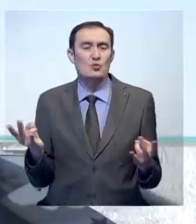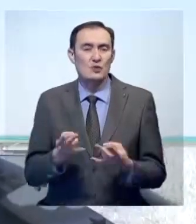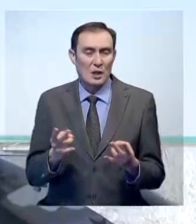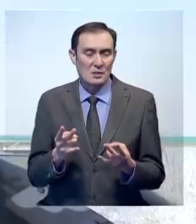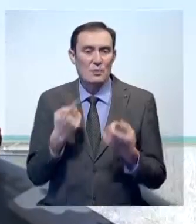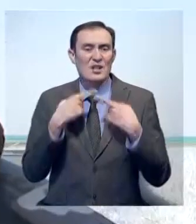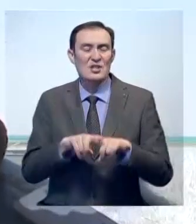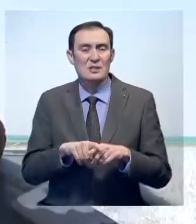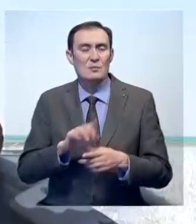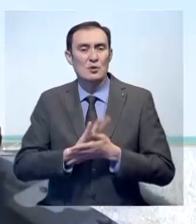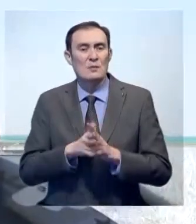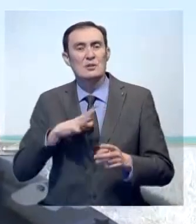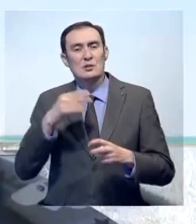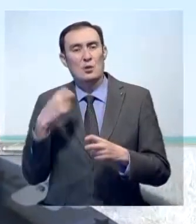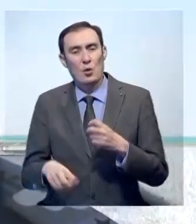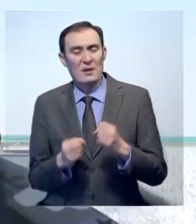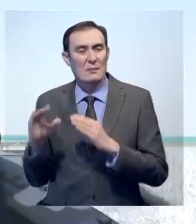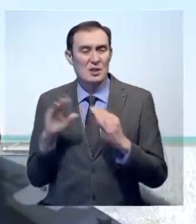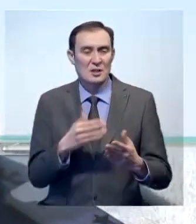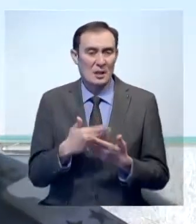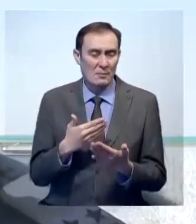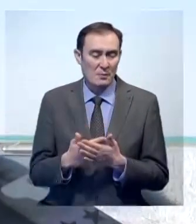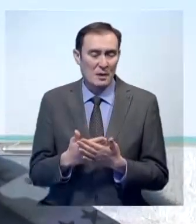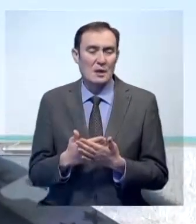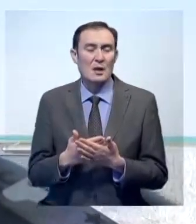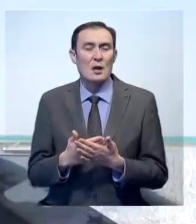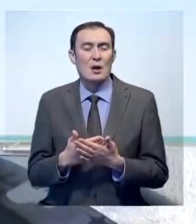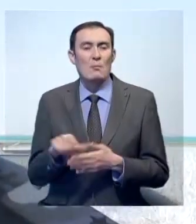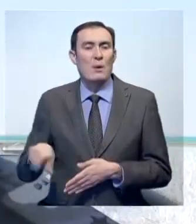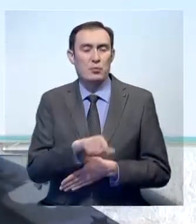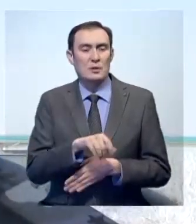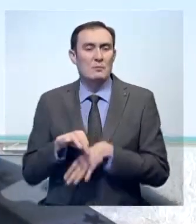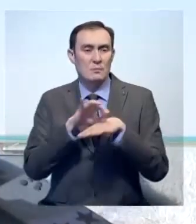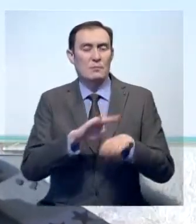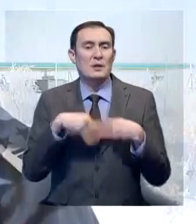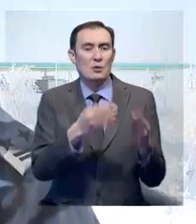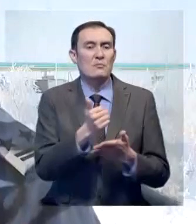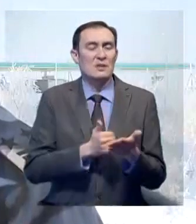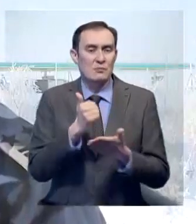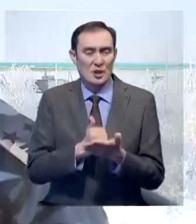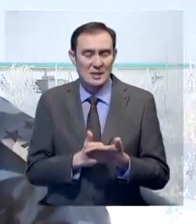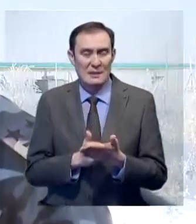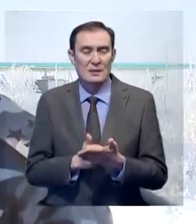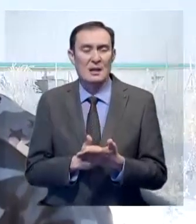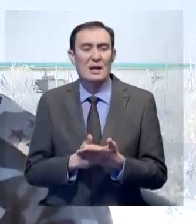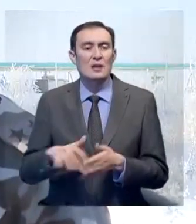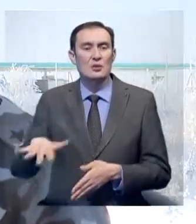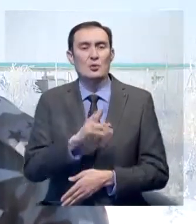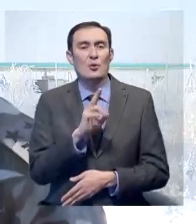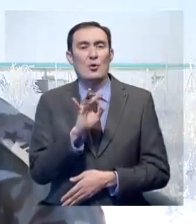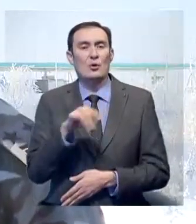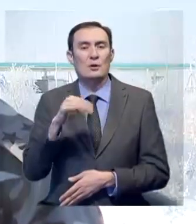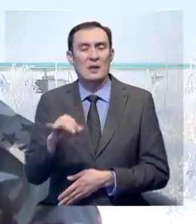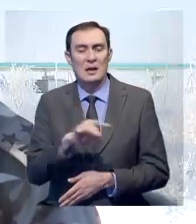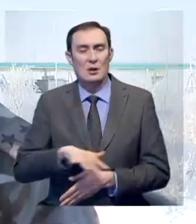по техническим причинам, были сломаны автотранспортные средства. Попутным методом передаем запчасти. На территории Курдайского района